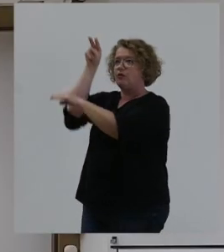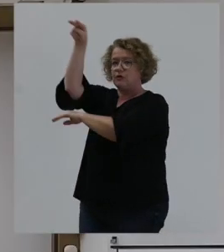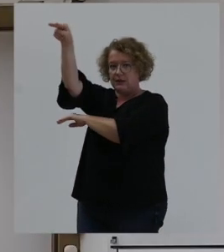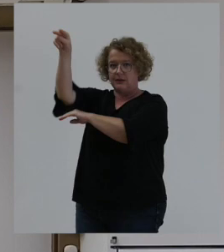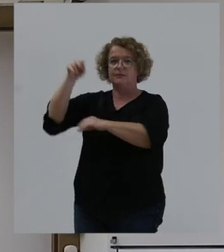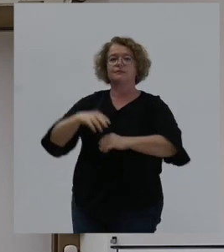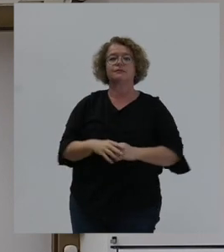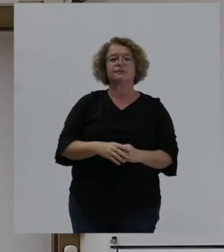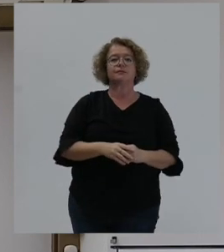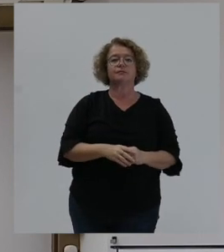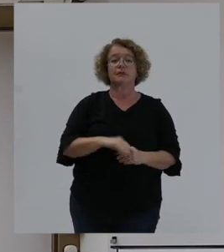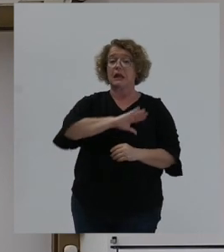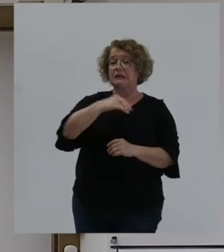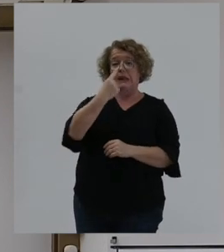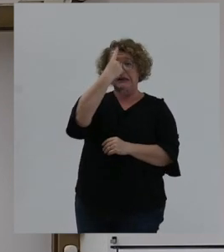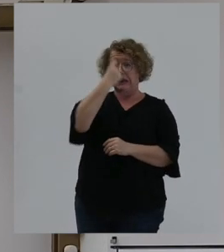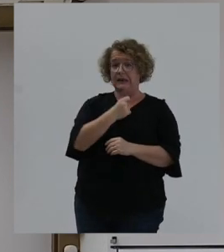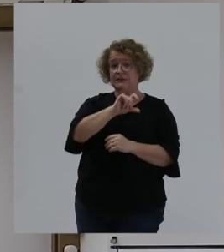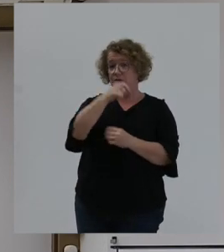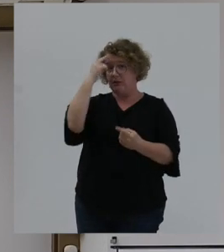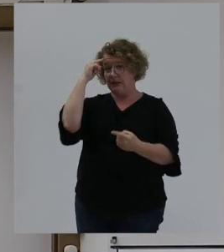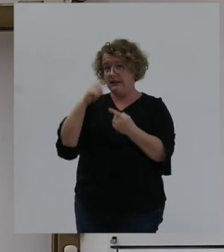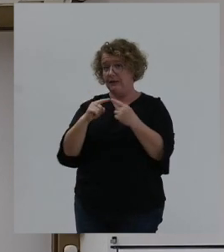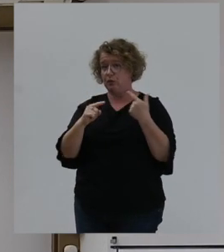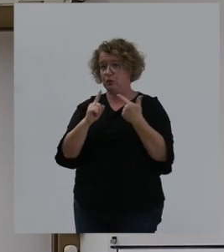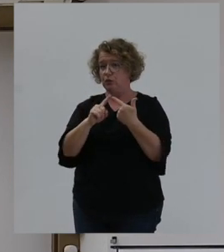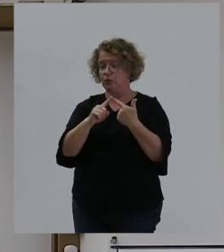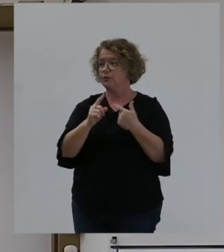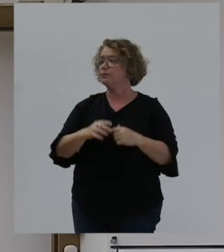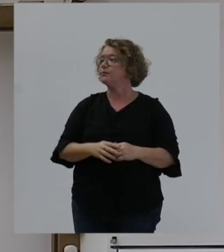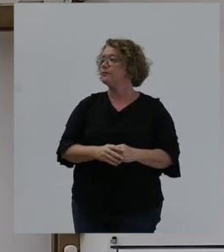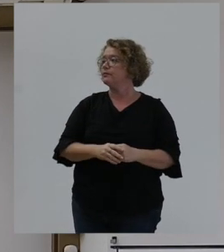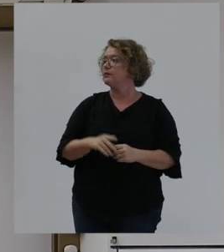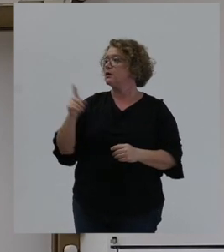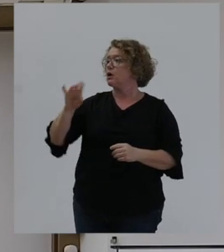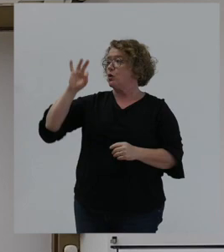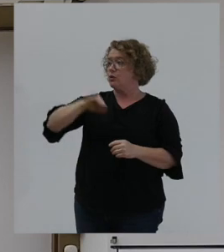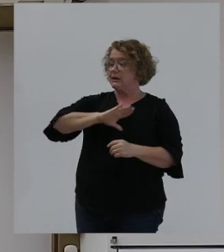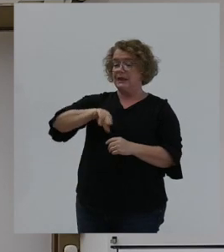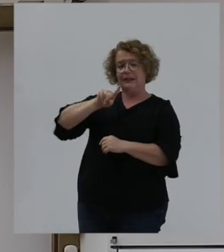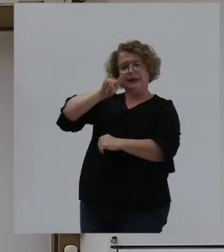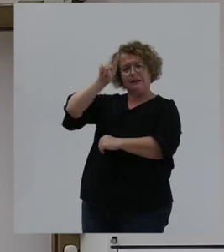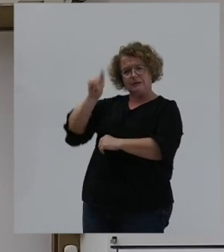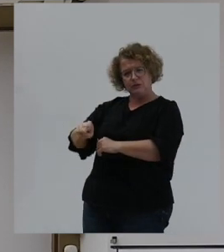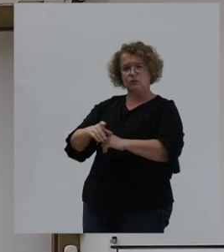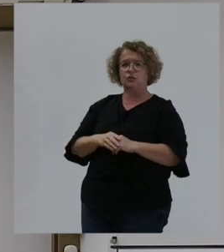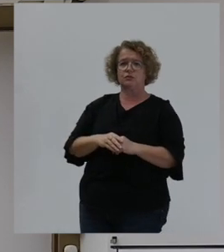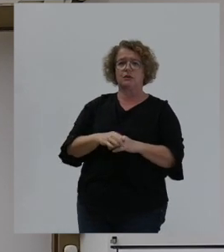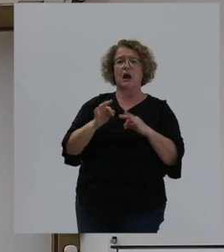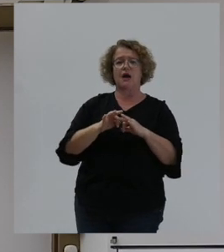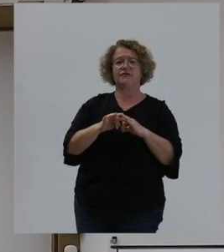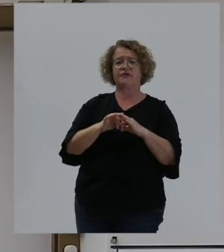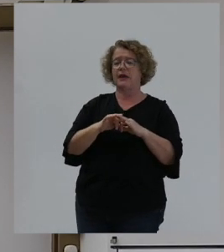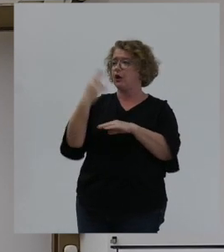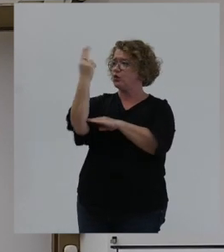une dernière, toute dernière question et après on passera au deuxième thème. Oui, une dernière question dans le domaine de la